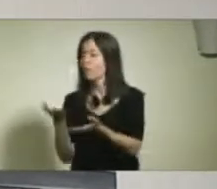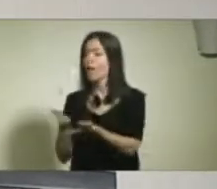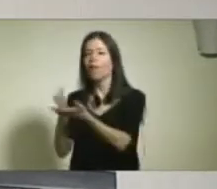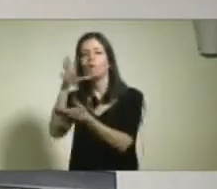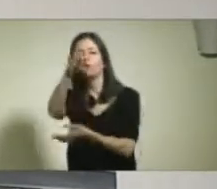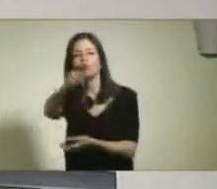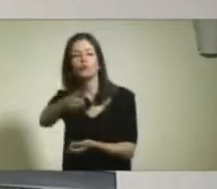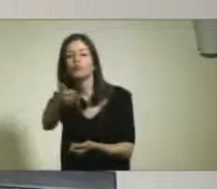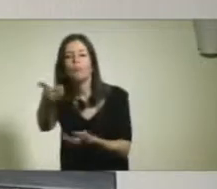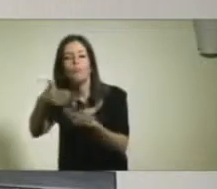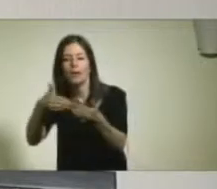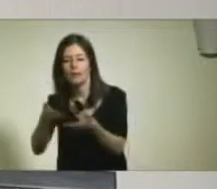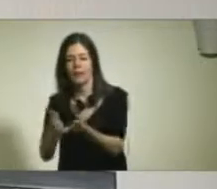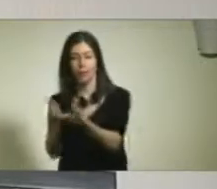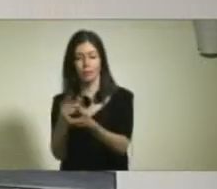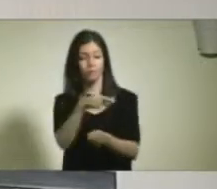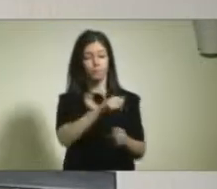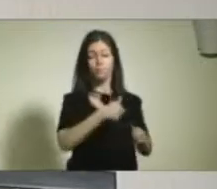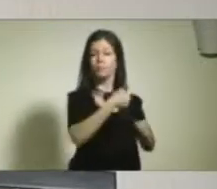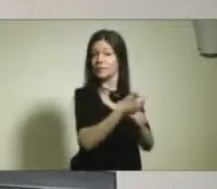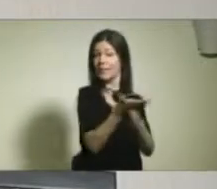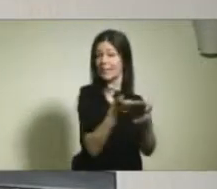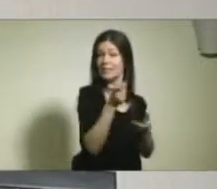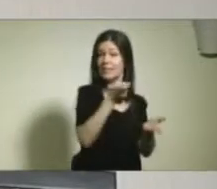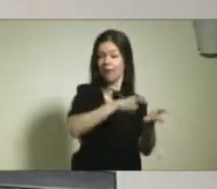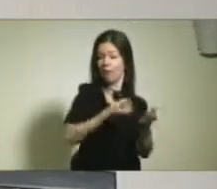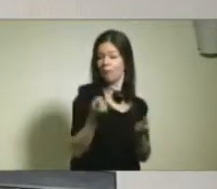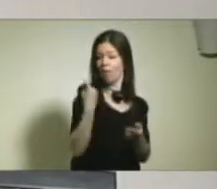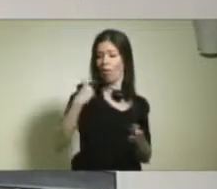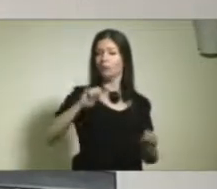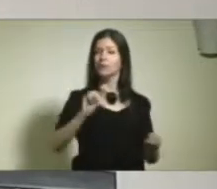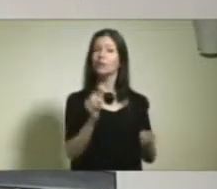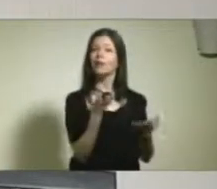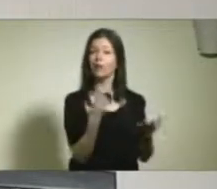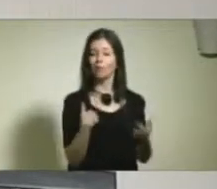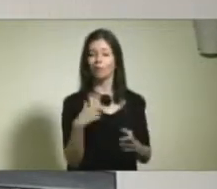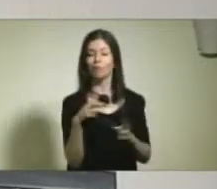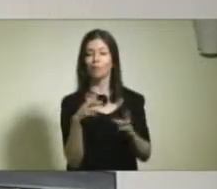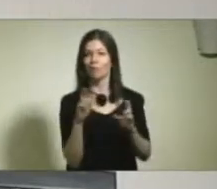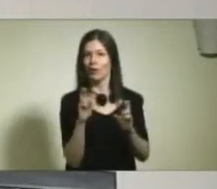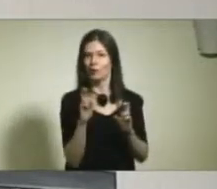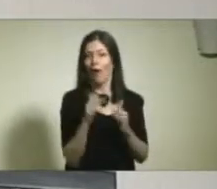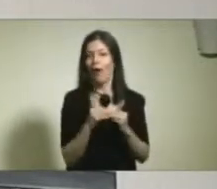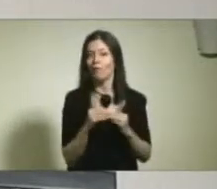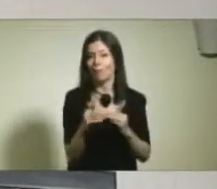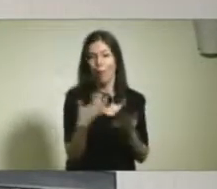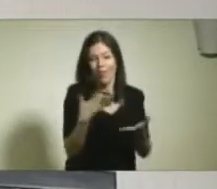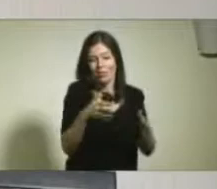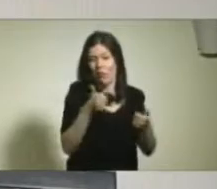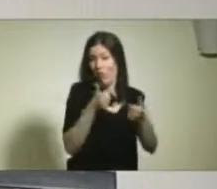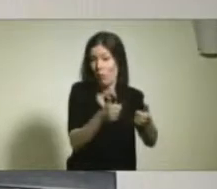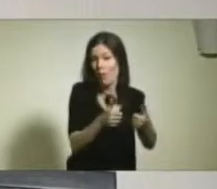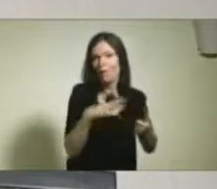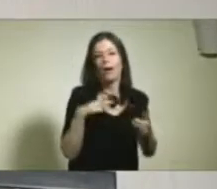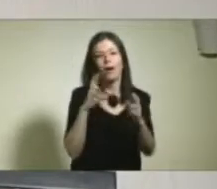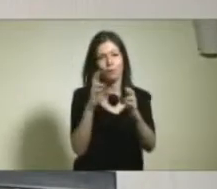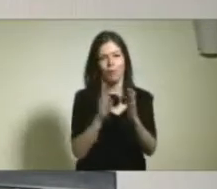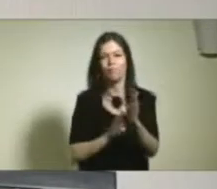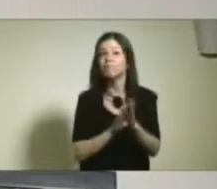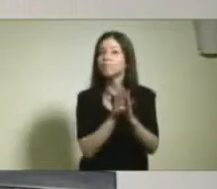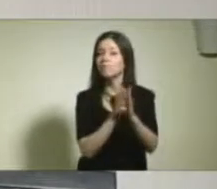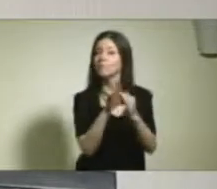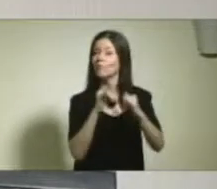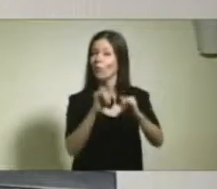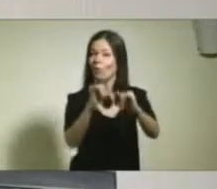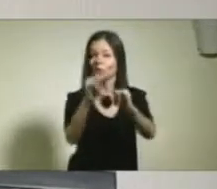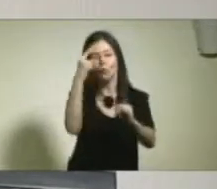créé l'année dernière. Et on espère, ça fonctionne déjà bien, mais on espère encore le développer